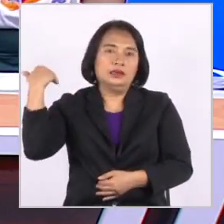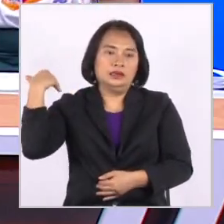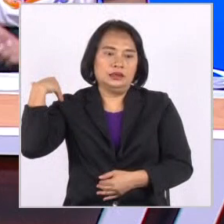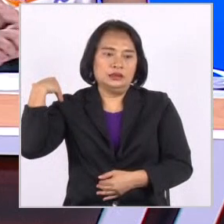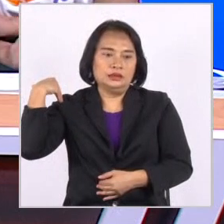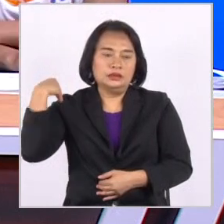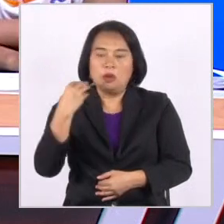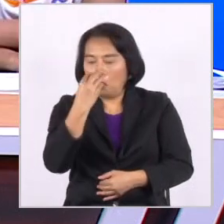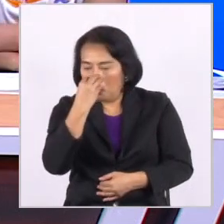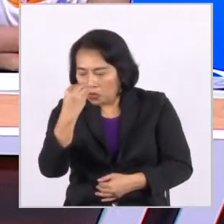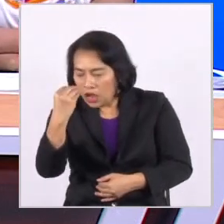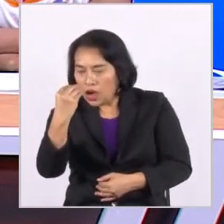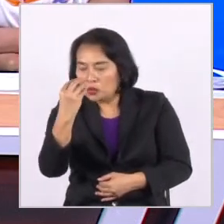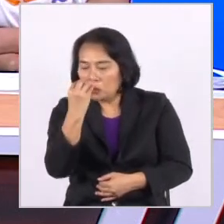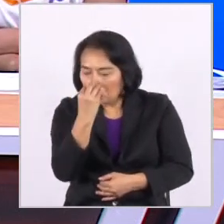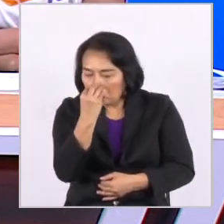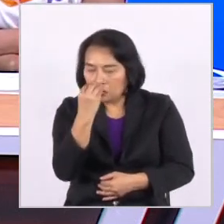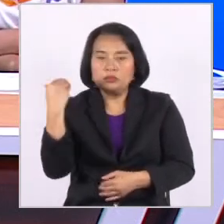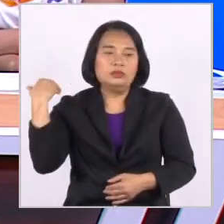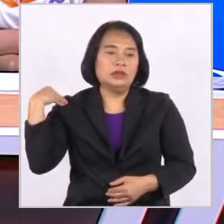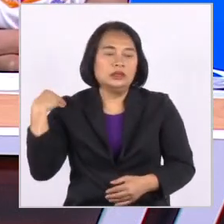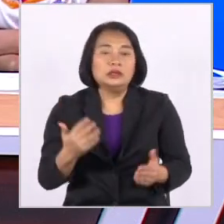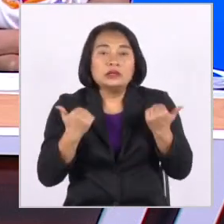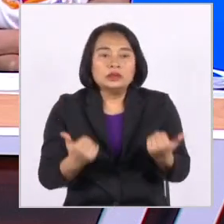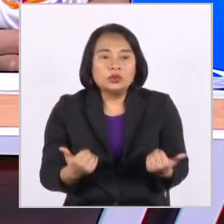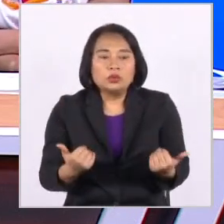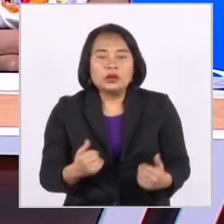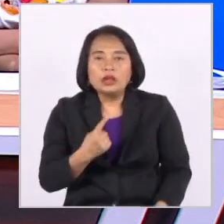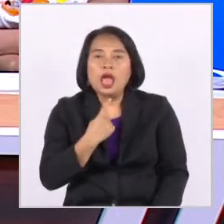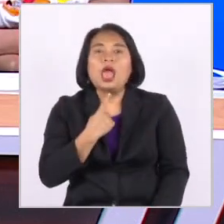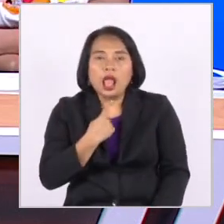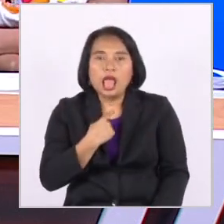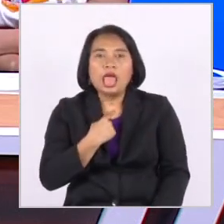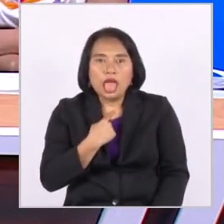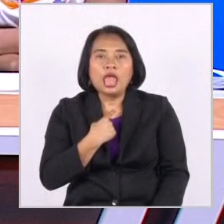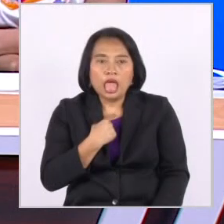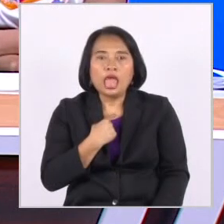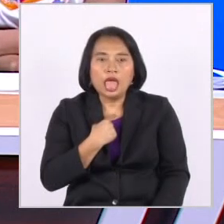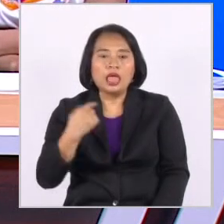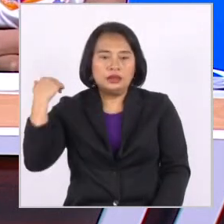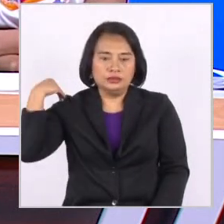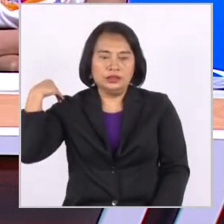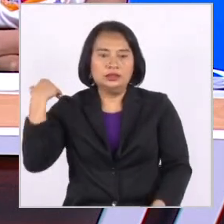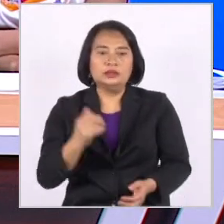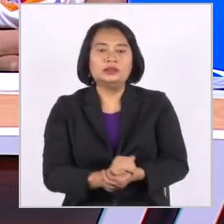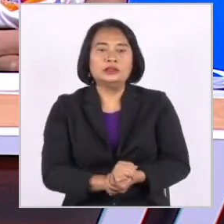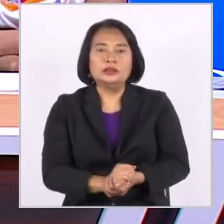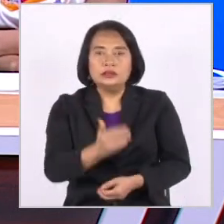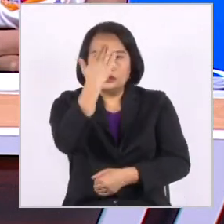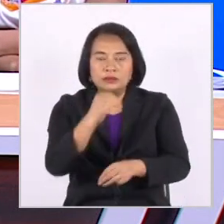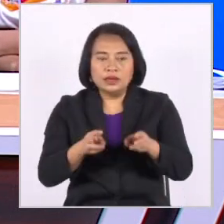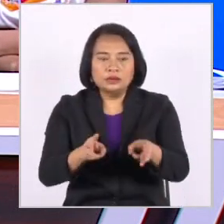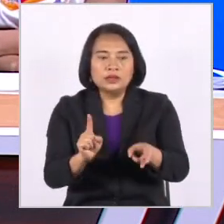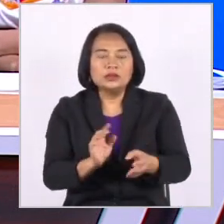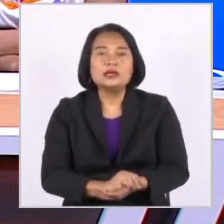งไอ้จมูกยาวจมูกสั้นแต่ว่าทุกวันนี้ทุกตัวก็อ้าปากแลบลิ้นยาวยาวออกมาวิธีการแก้คือว่า